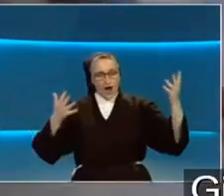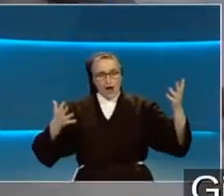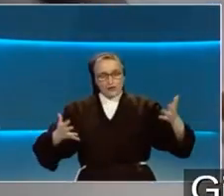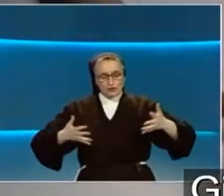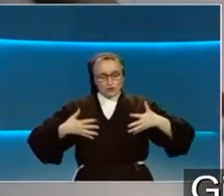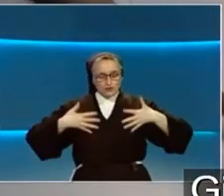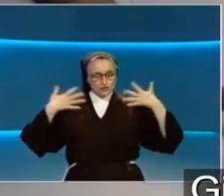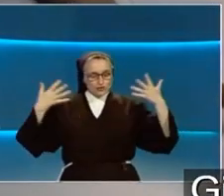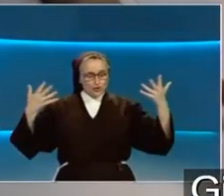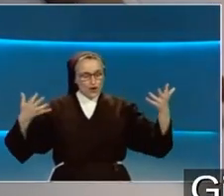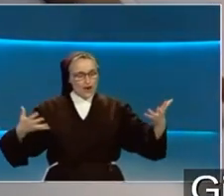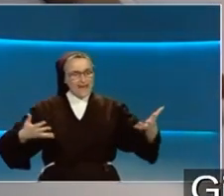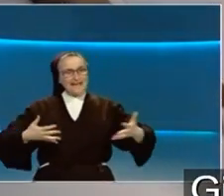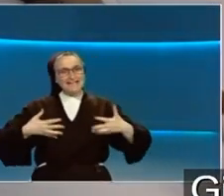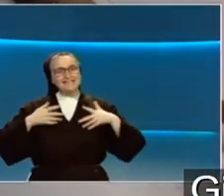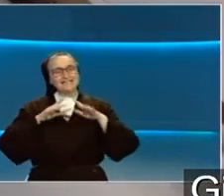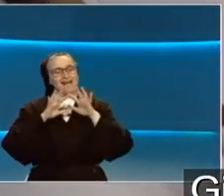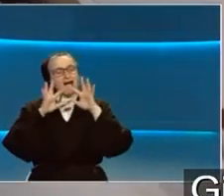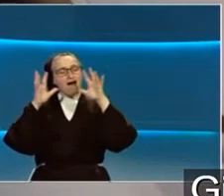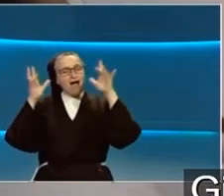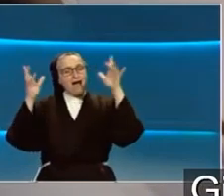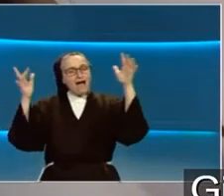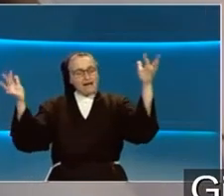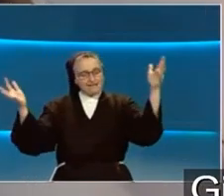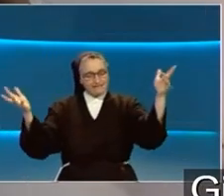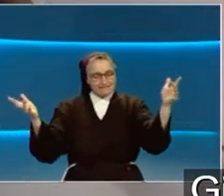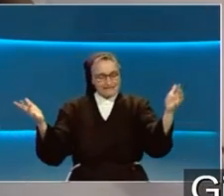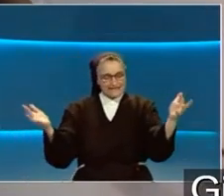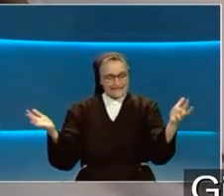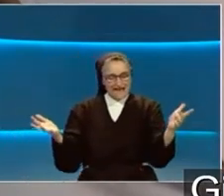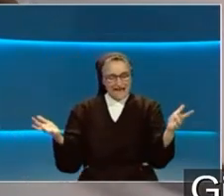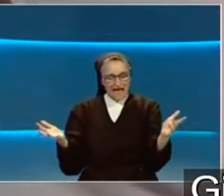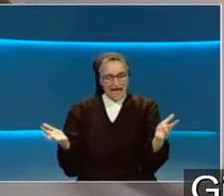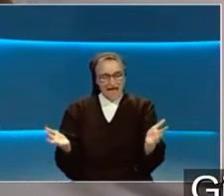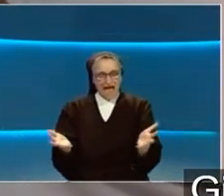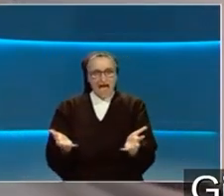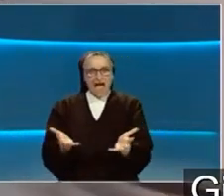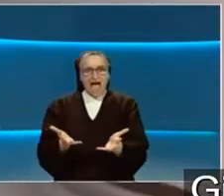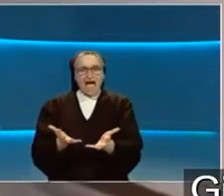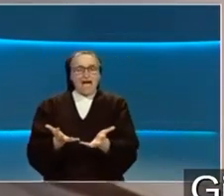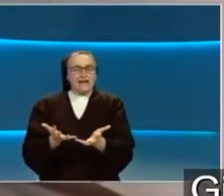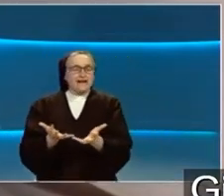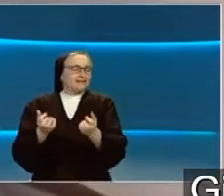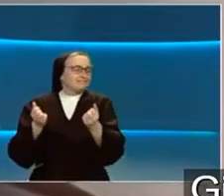Gaudeat et te lus, tantis irradiata